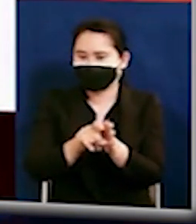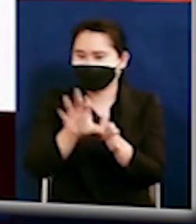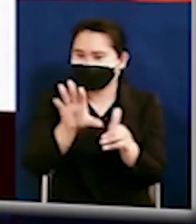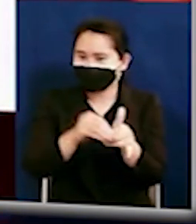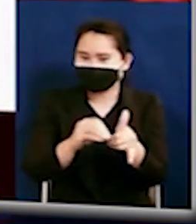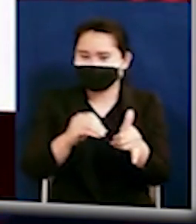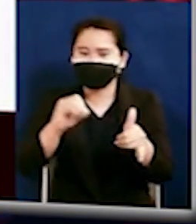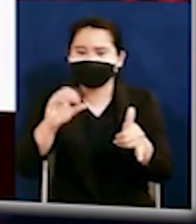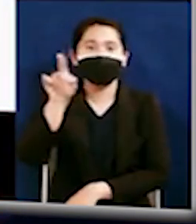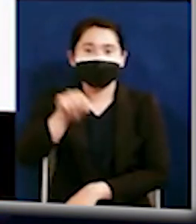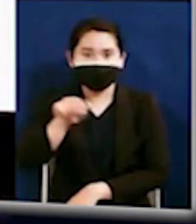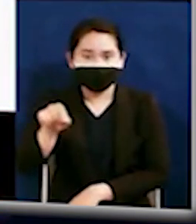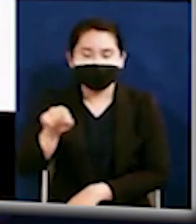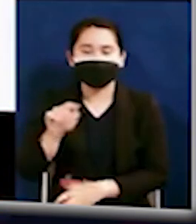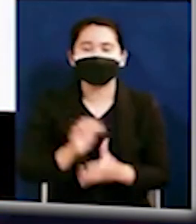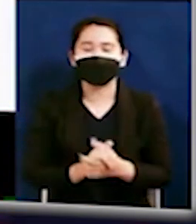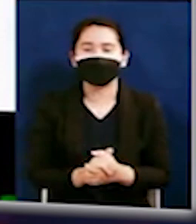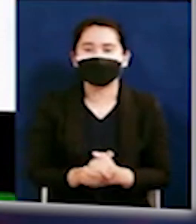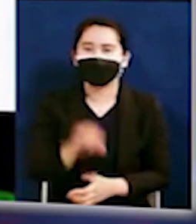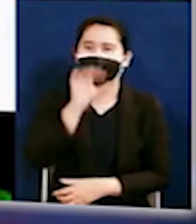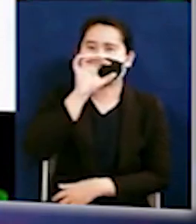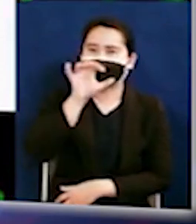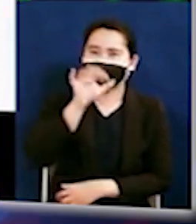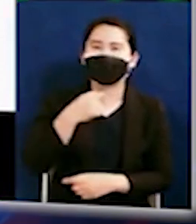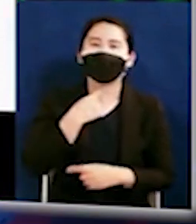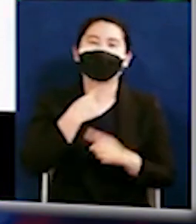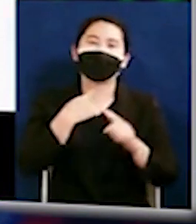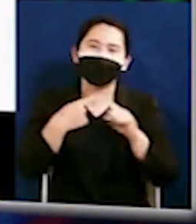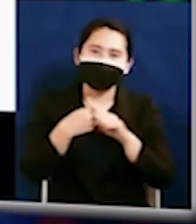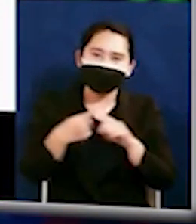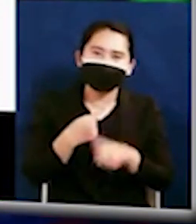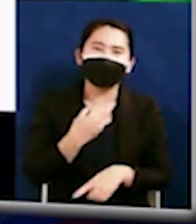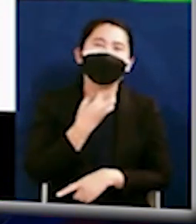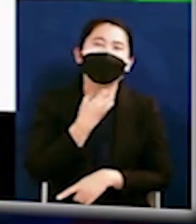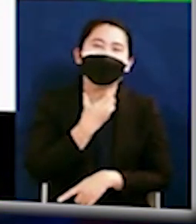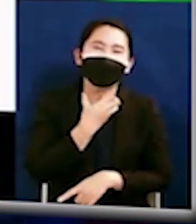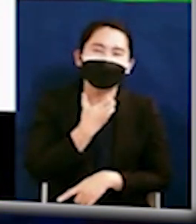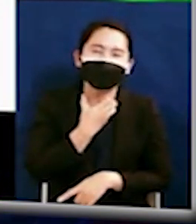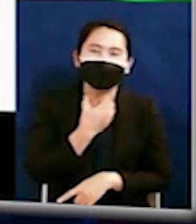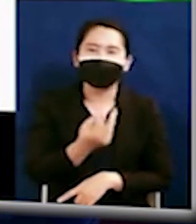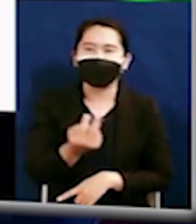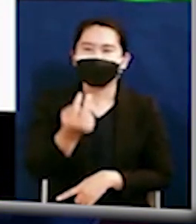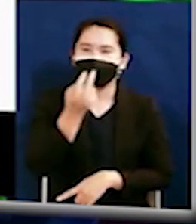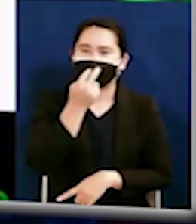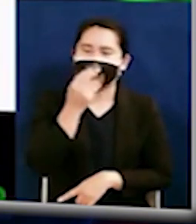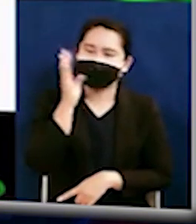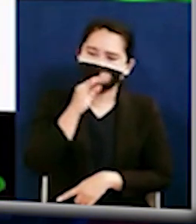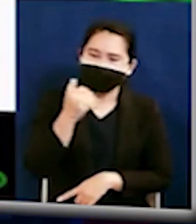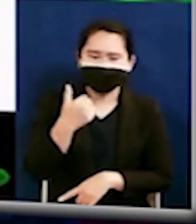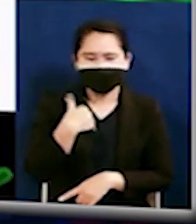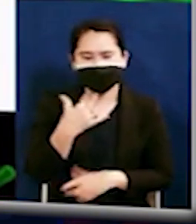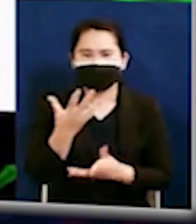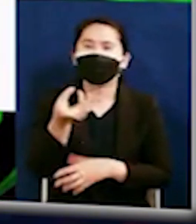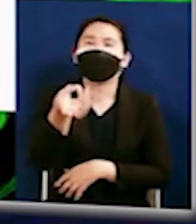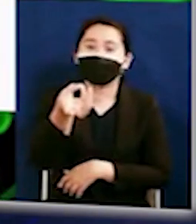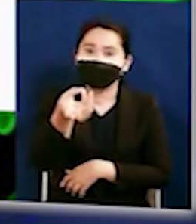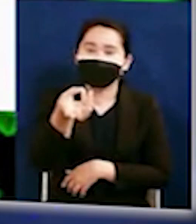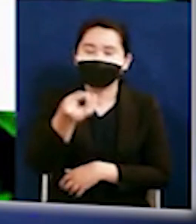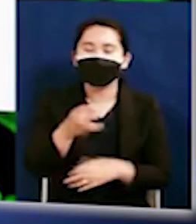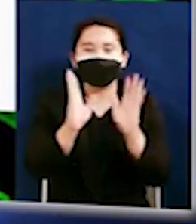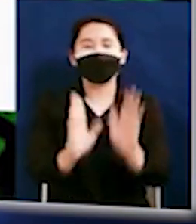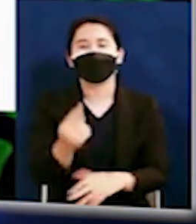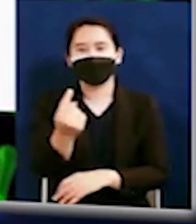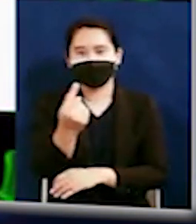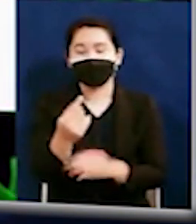มาจากต่างประเทศผ่านระบบต่างๆทั้ง3ระบบทั้ง Test and Go